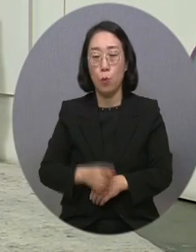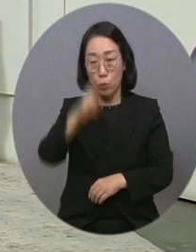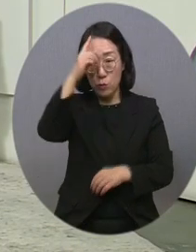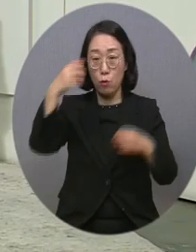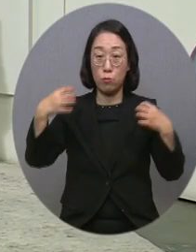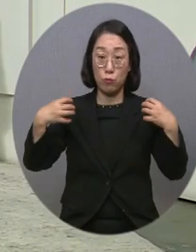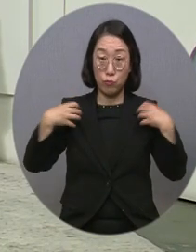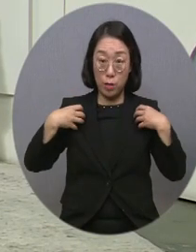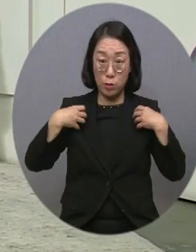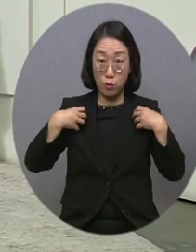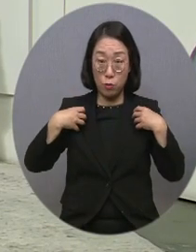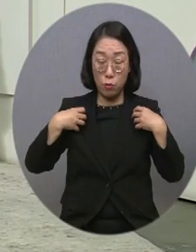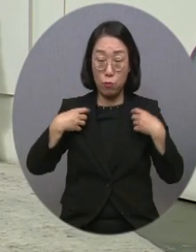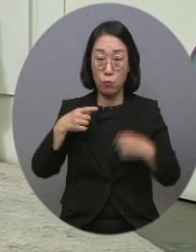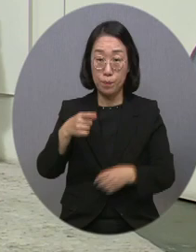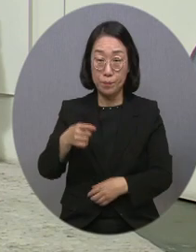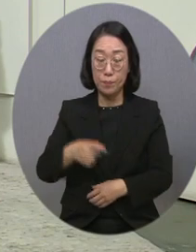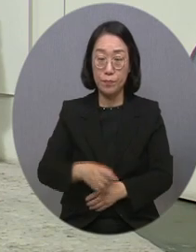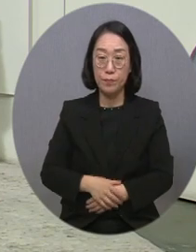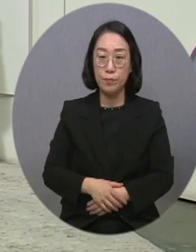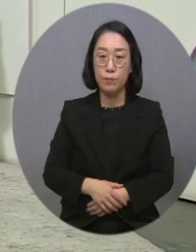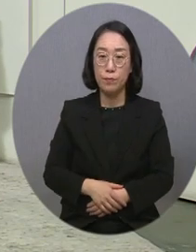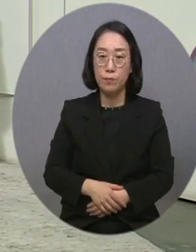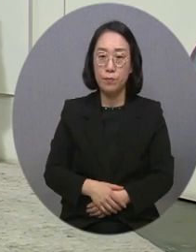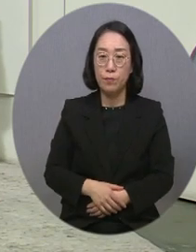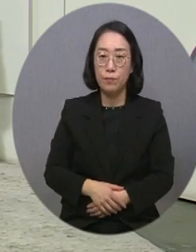정부에서 코로나 위기로 인해 가지고